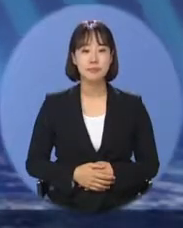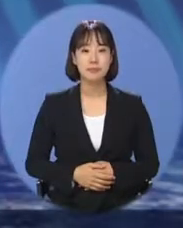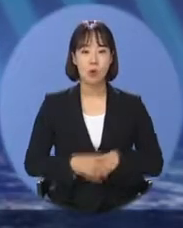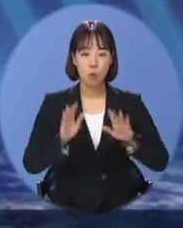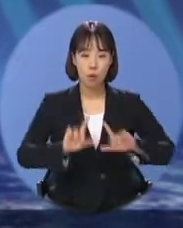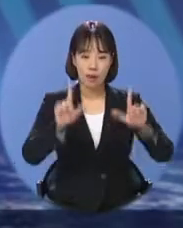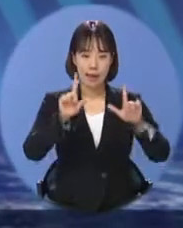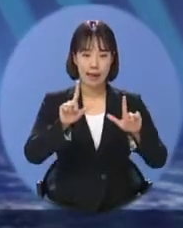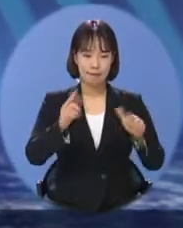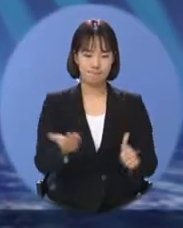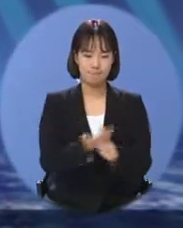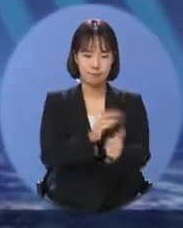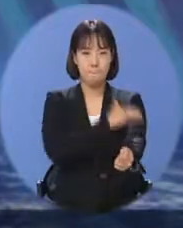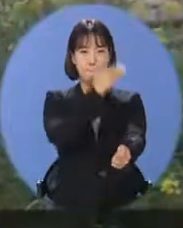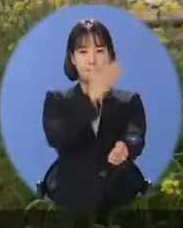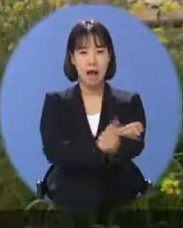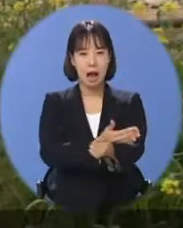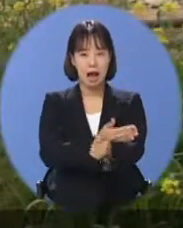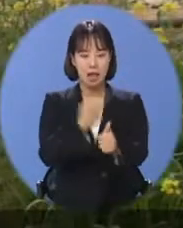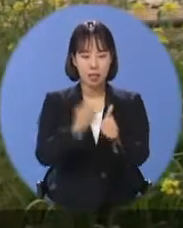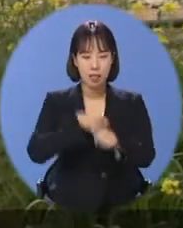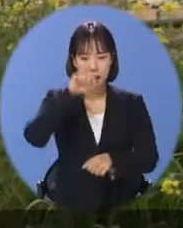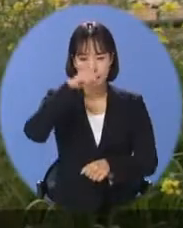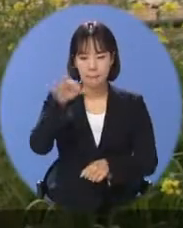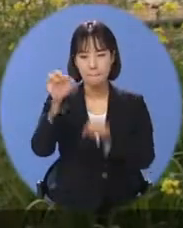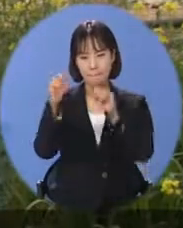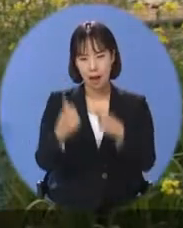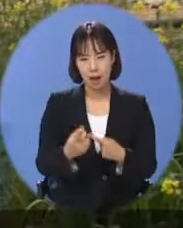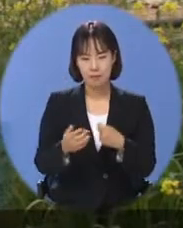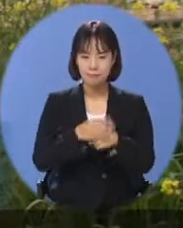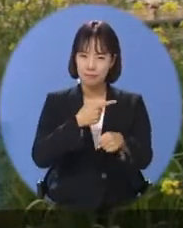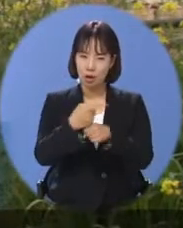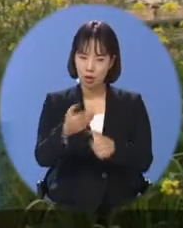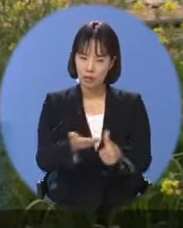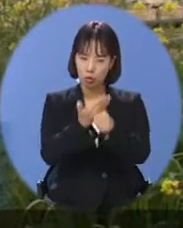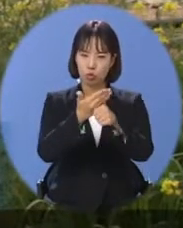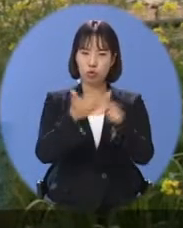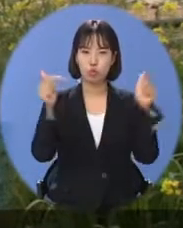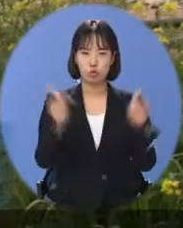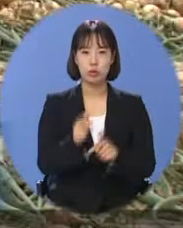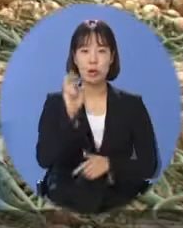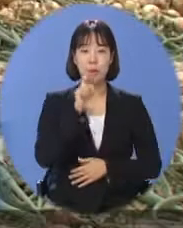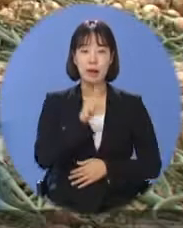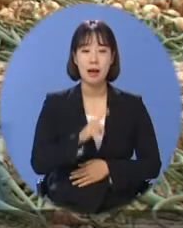올해 태풍으로 가격이 폭락한 양파의 생산량이 내년에는 감소할 것으로 전망됐습니다.